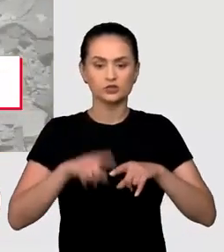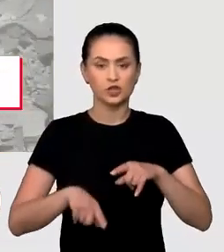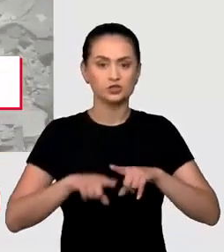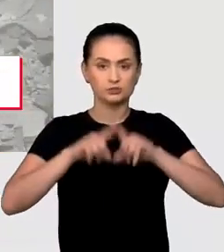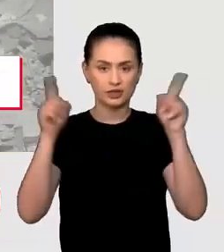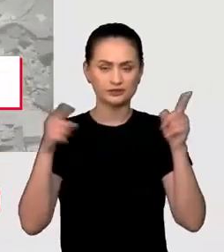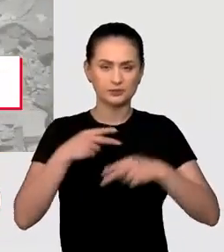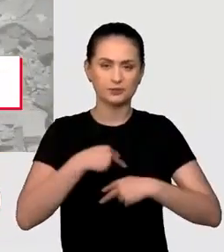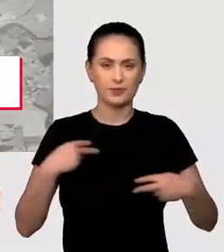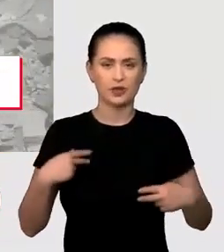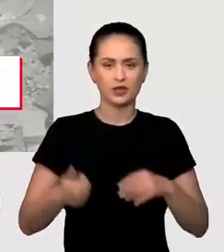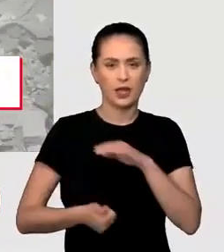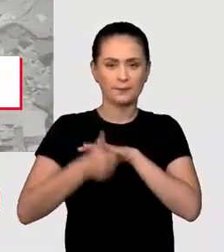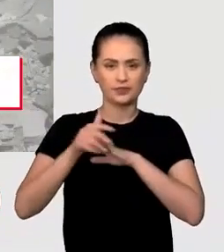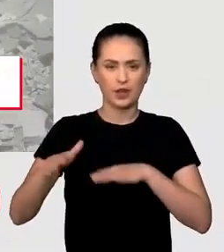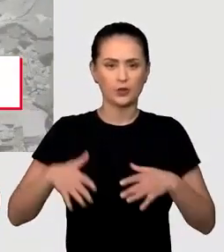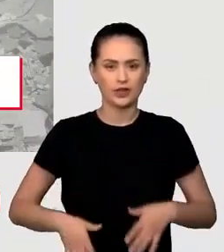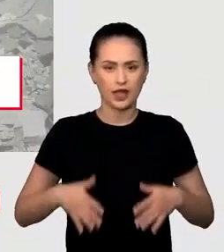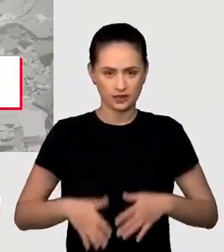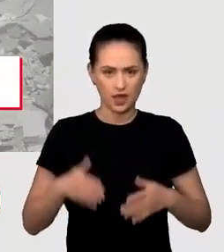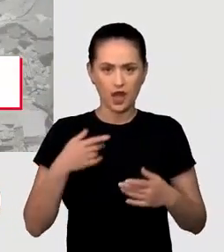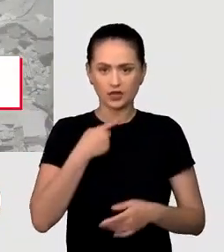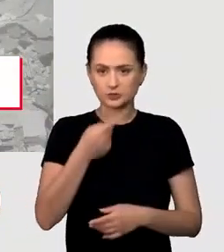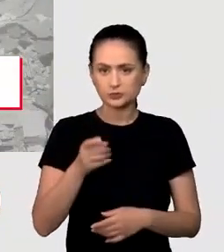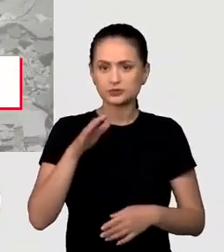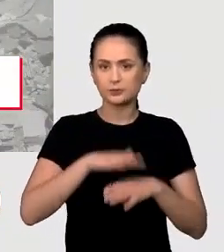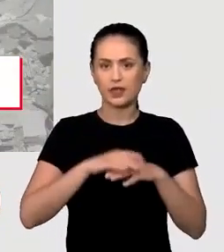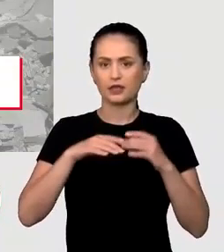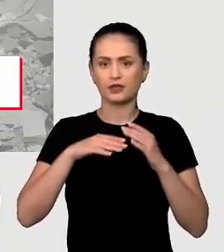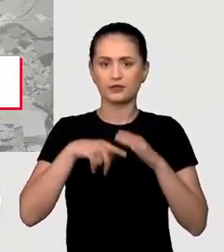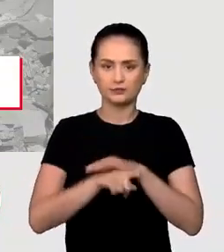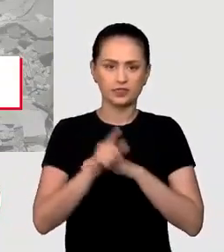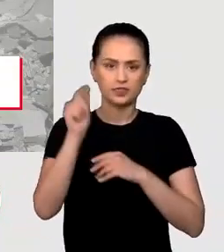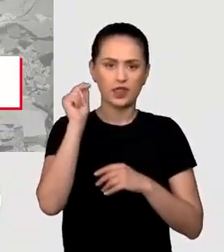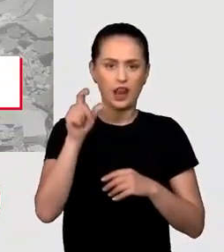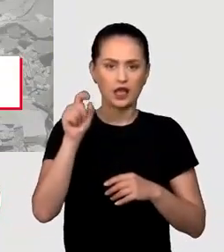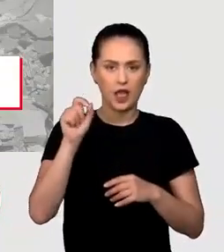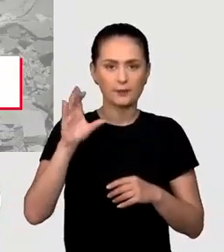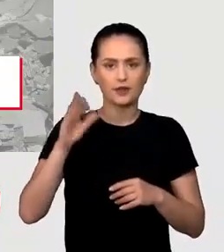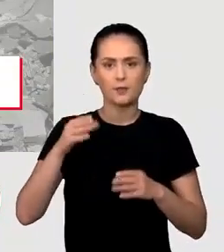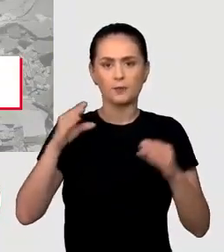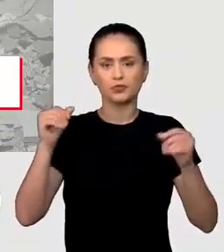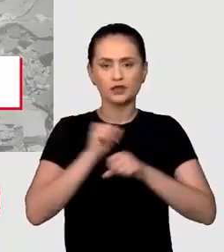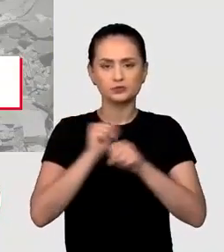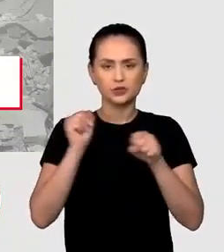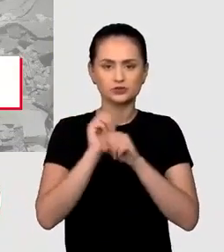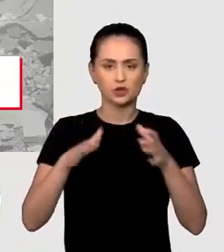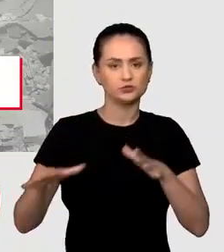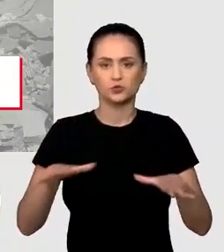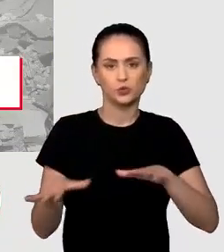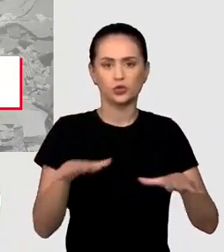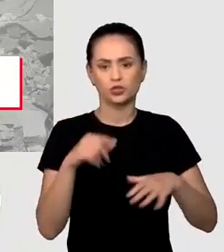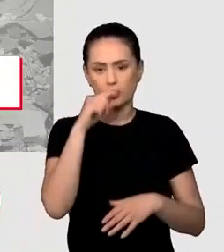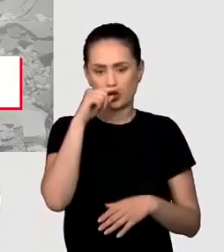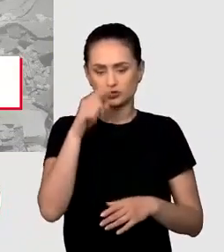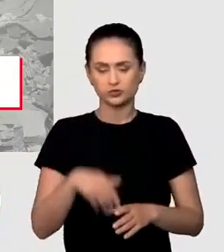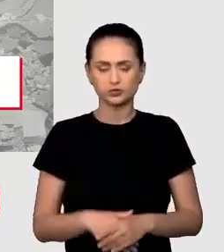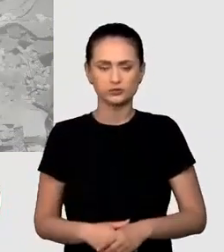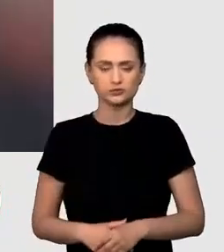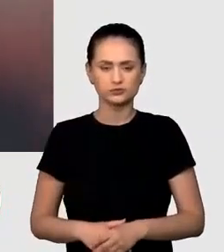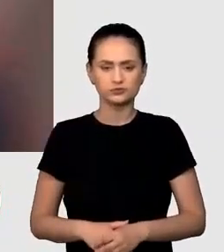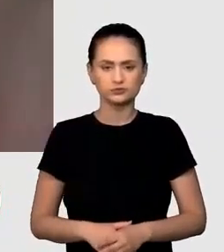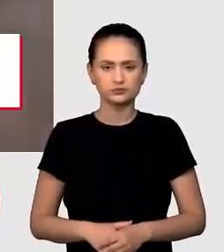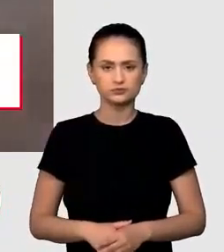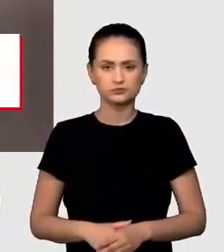În aceeași dimineață, primarul Kievului, Vitali Klitschko, a transmis pe canalul său de Telegram că mai multe explozii au zguduit orașul.